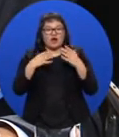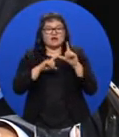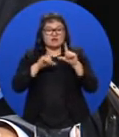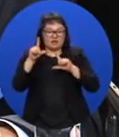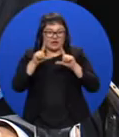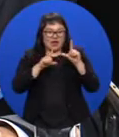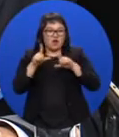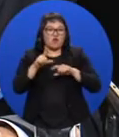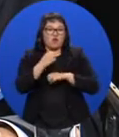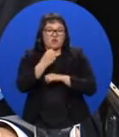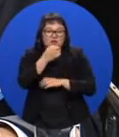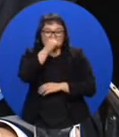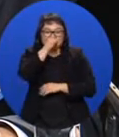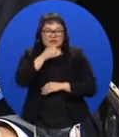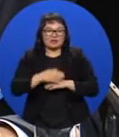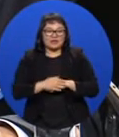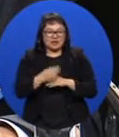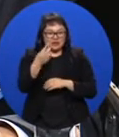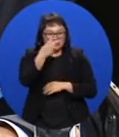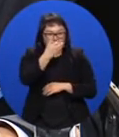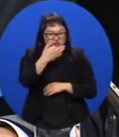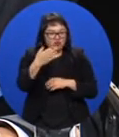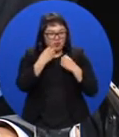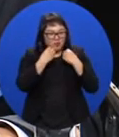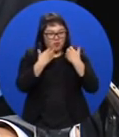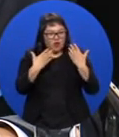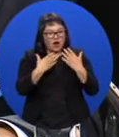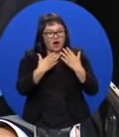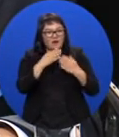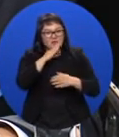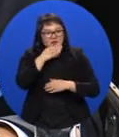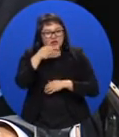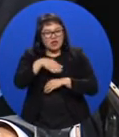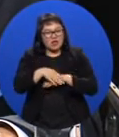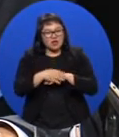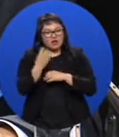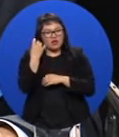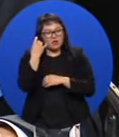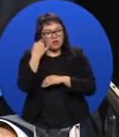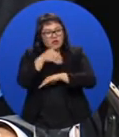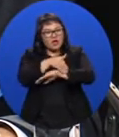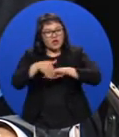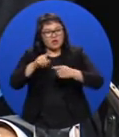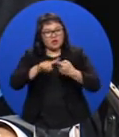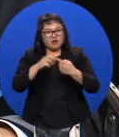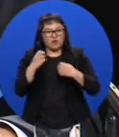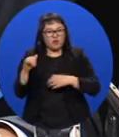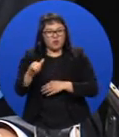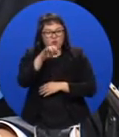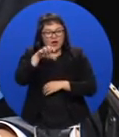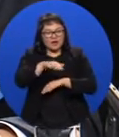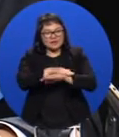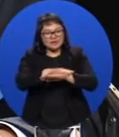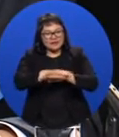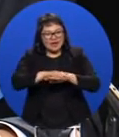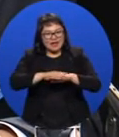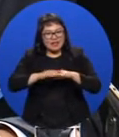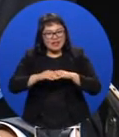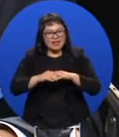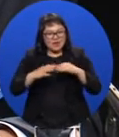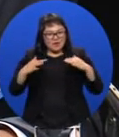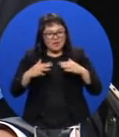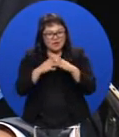있습니다. 자, 포화 상태가 되어 있고 만약에 예정대로 제2공항이 순조롭게 간다고